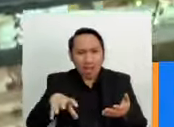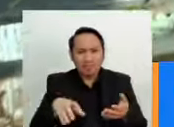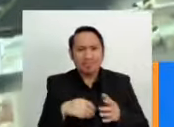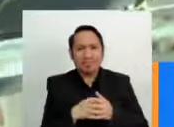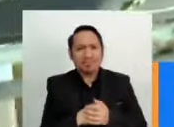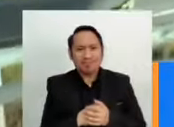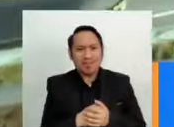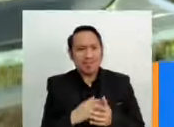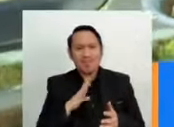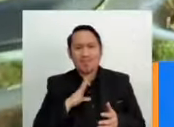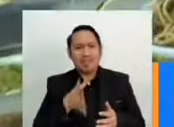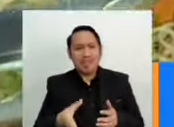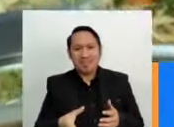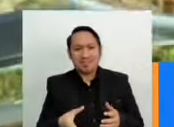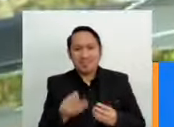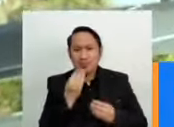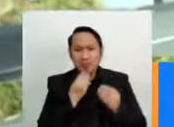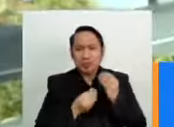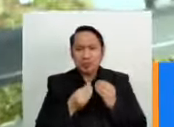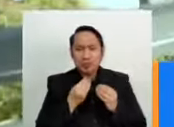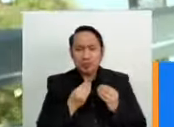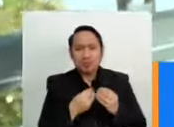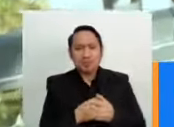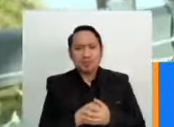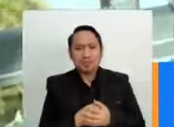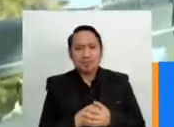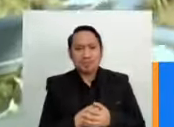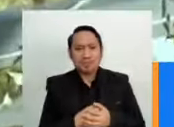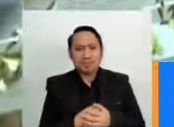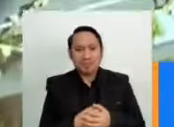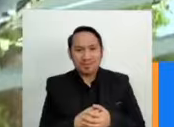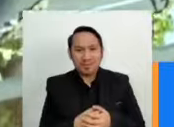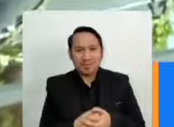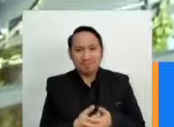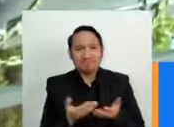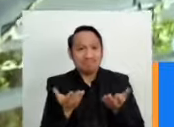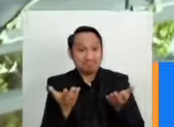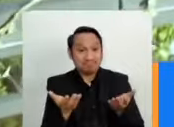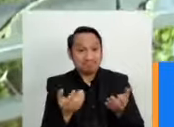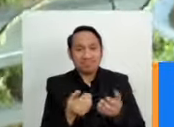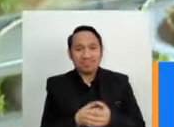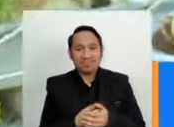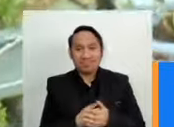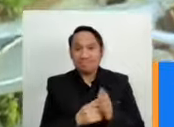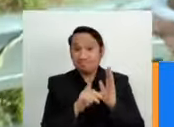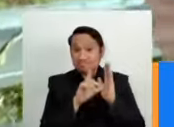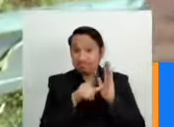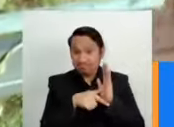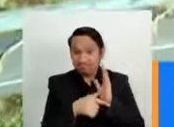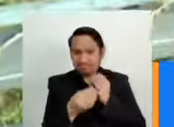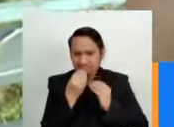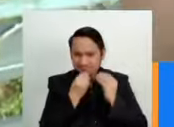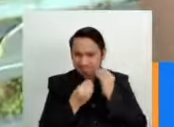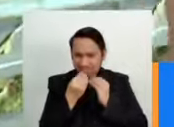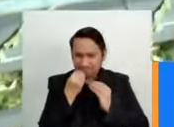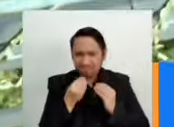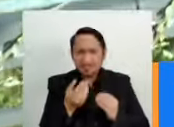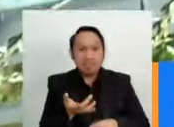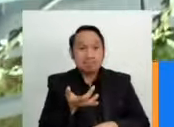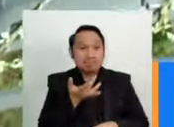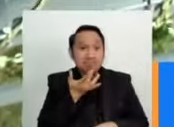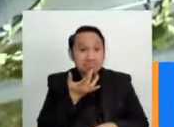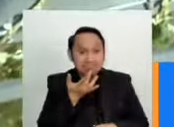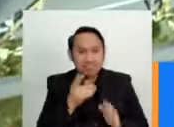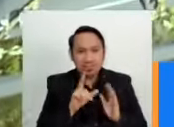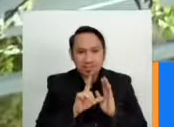Akin na, mainit na yan. O, ito yung ating crispy canton. Ayan. Mamaya kakainin ko to at titikman mga kapuso. Kaya naman, tutok lang sa